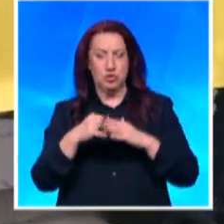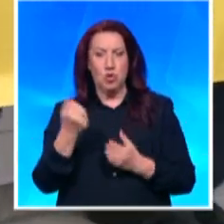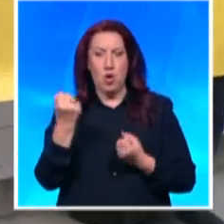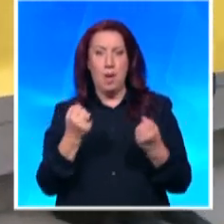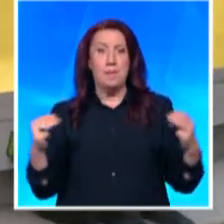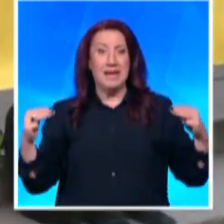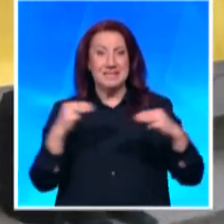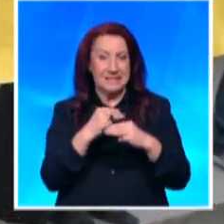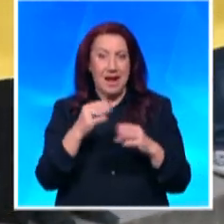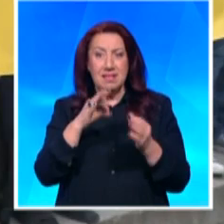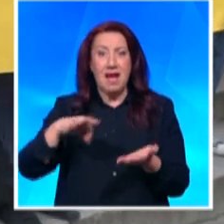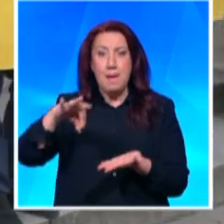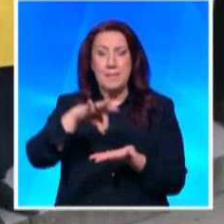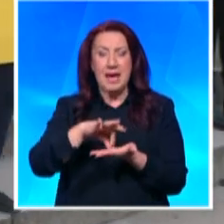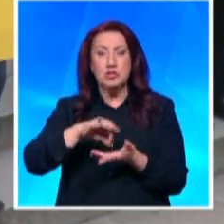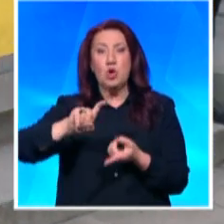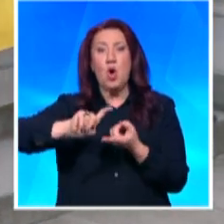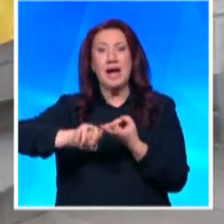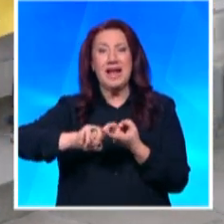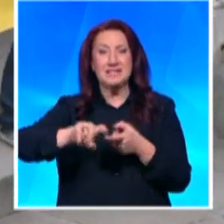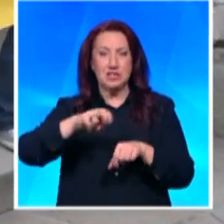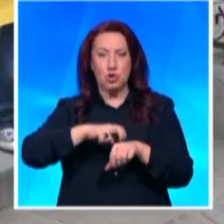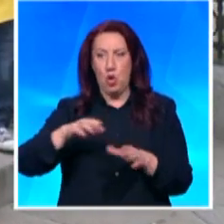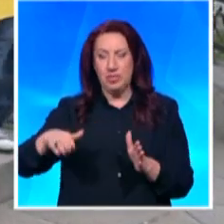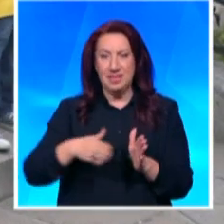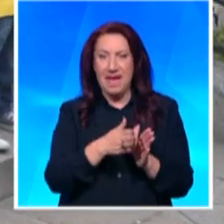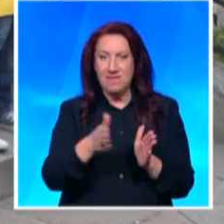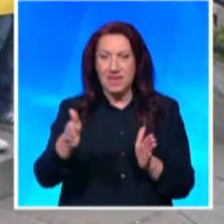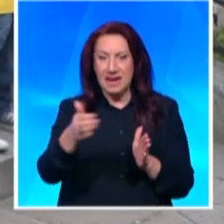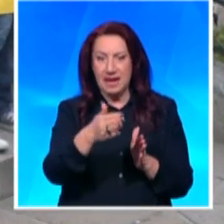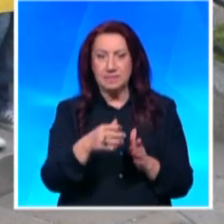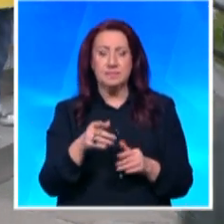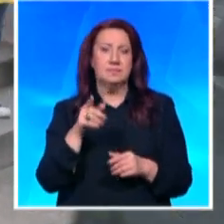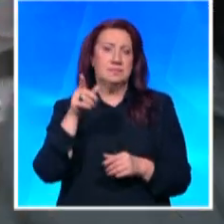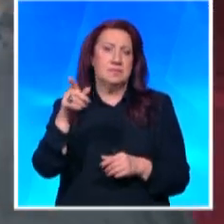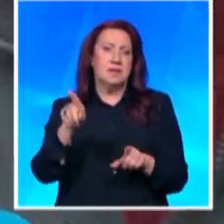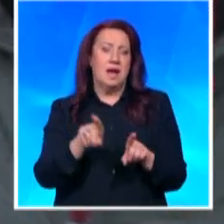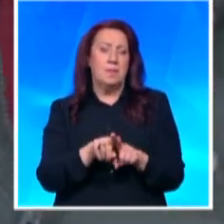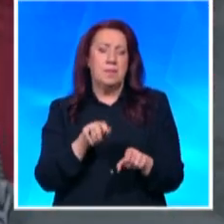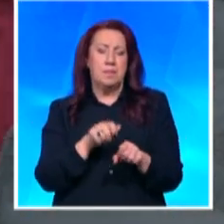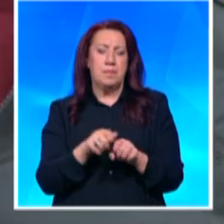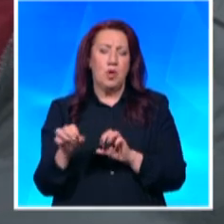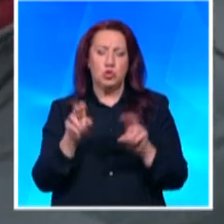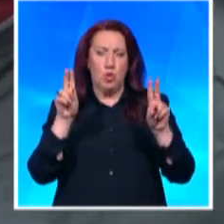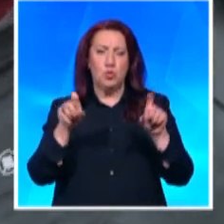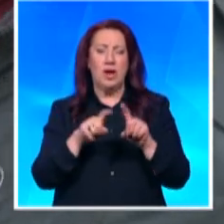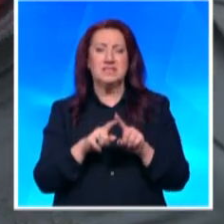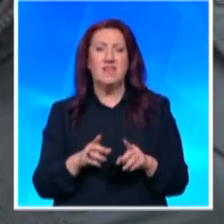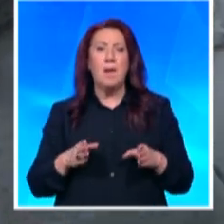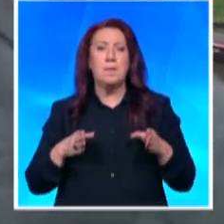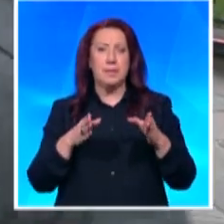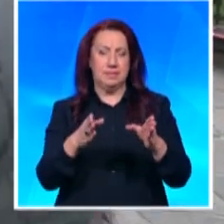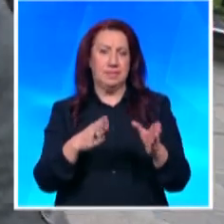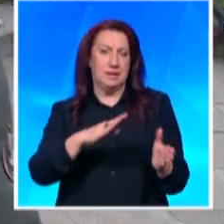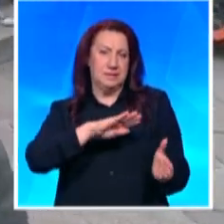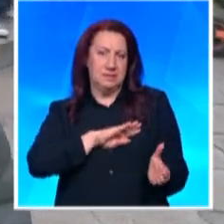тук, този път, който може да бъде изграден там, е път на смъртта. Път на смъртта не е само заради жертвите, които